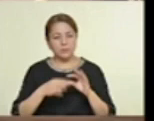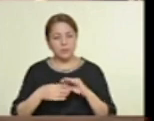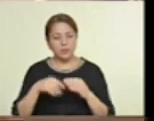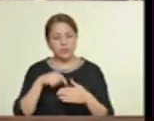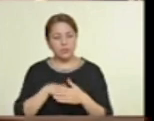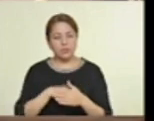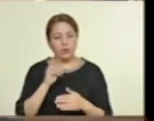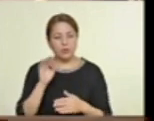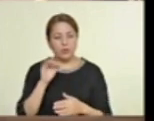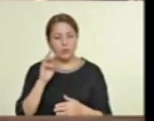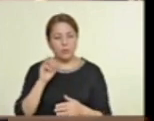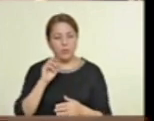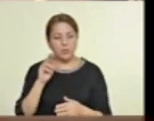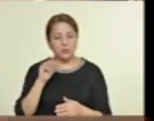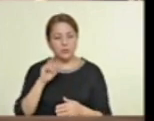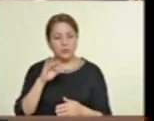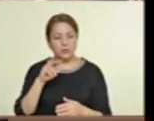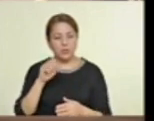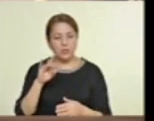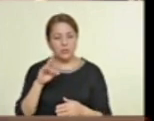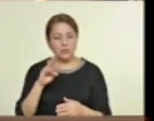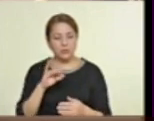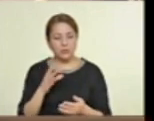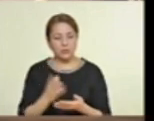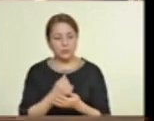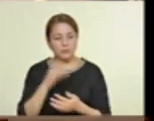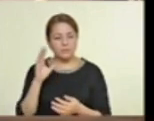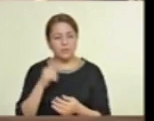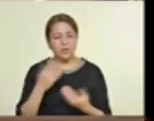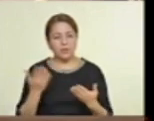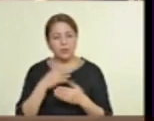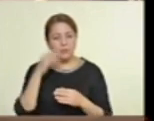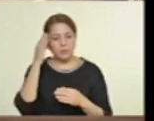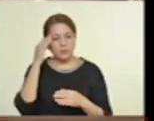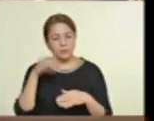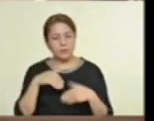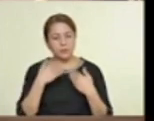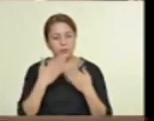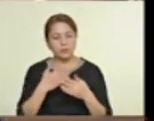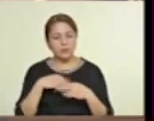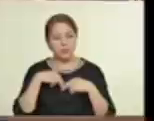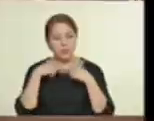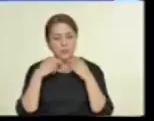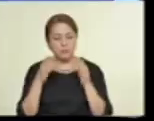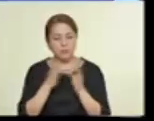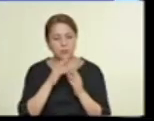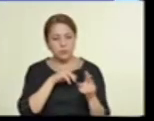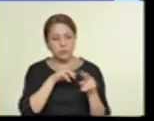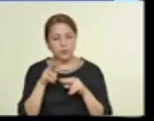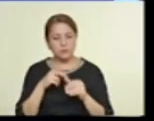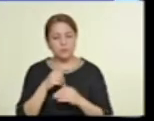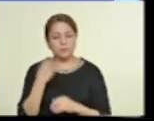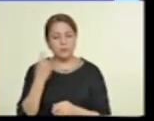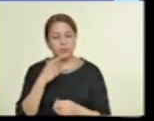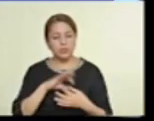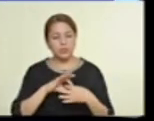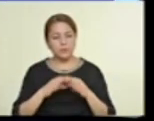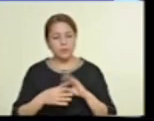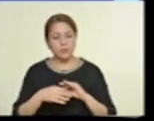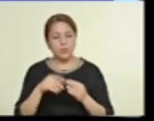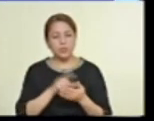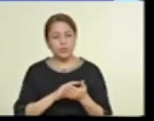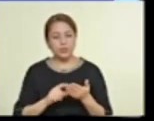ichidan ko'makchilarni topamiz va qanday ma'no anglatayotganligiga diqqatimizni qaratamiz. Birinchi gapda